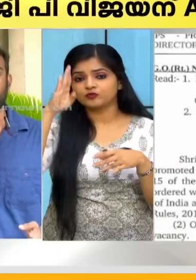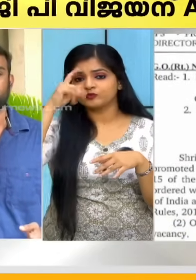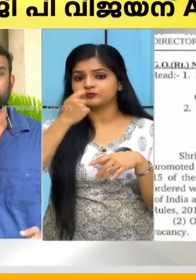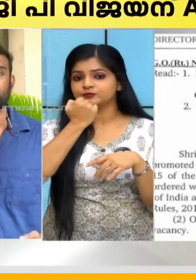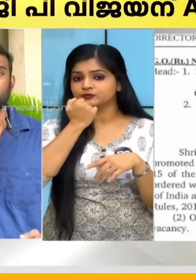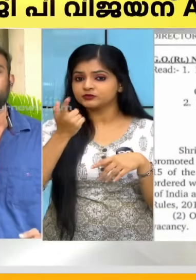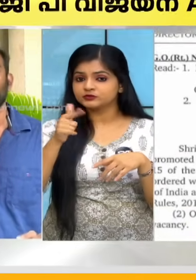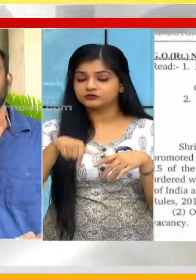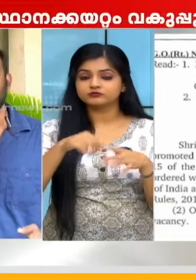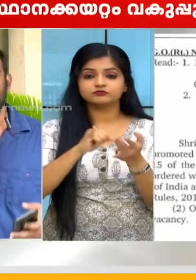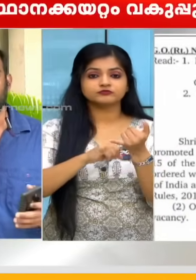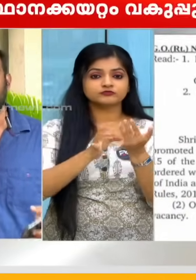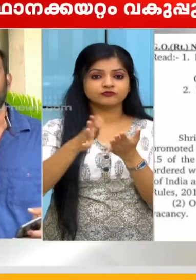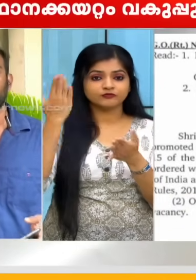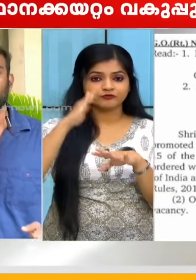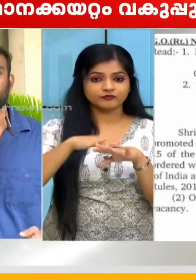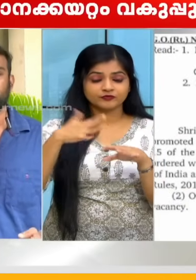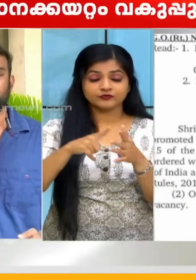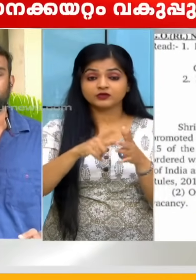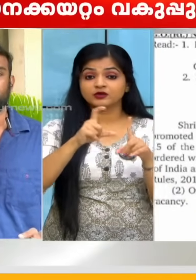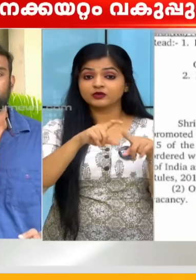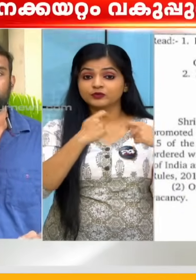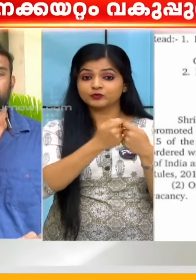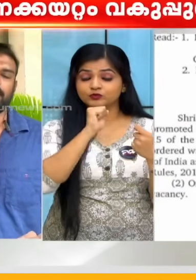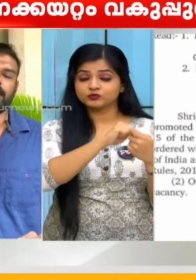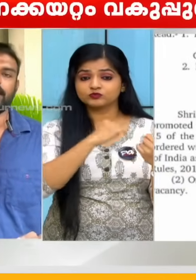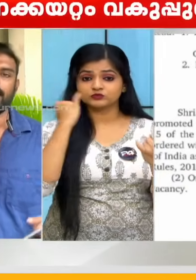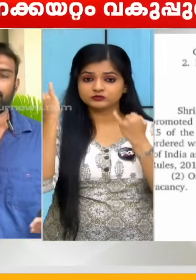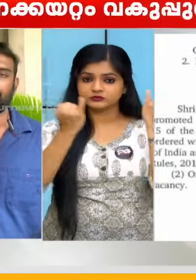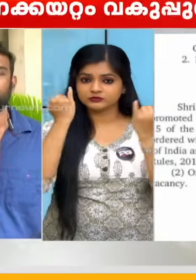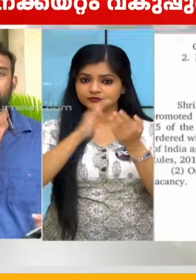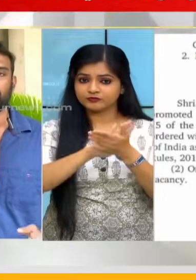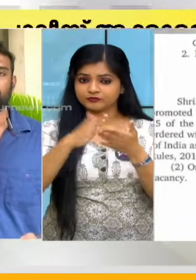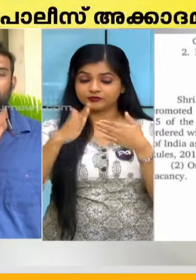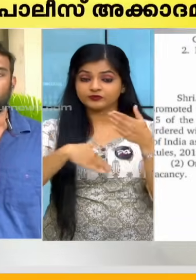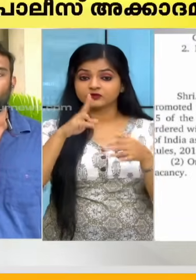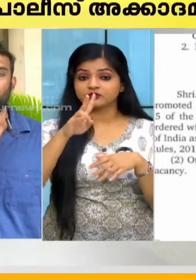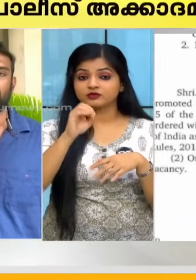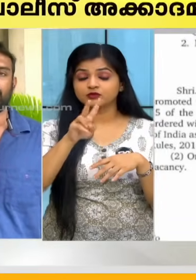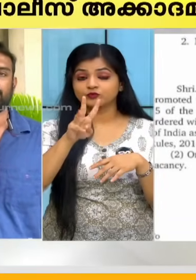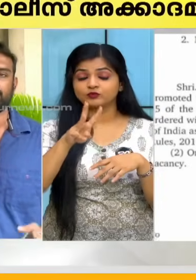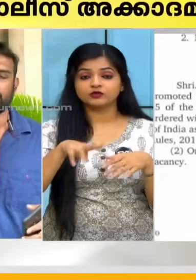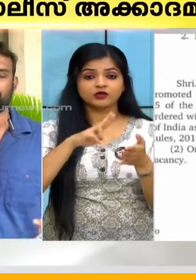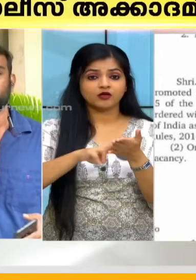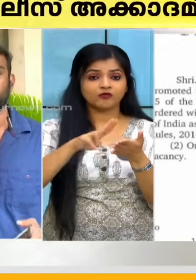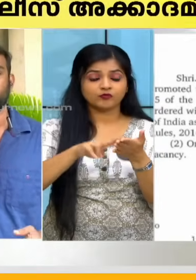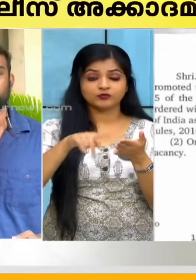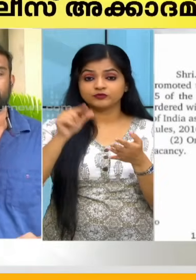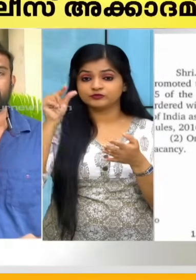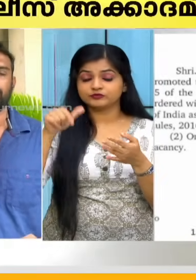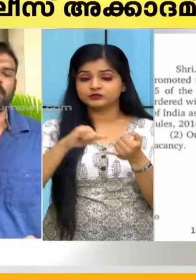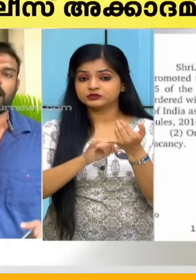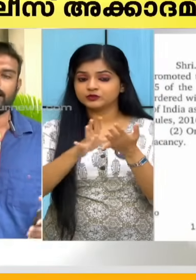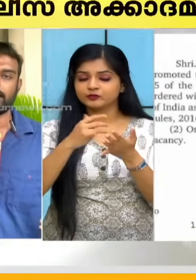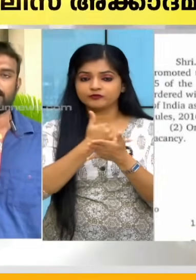സസ്പെൻഡ് ചെയ്തത്. അതിനെ തുടർന്ന് വകുപ്പ് തല അന്വേഷണം അദ്ദേഹത്തിനെതിരെ നടത്തി. പിന്നീട് 2023 നവംബറിൽ അദ്ദേഹത്തിന്റെ സസ്പെൻഷൻ